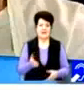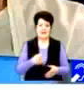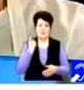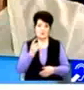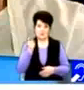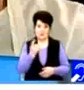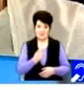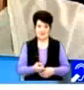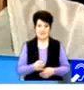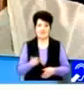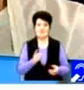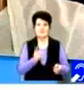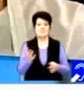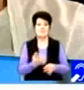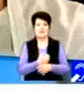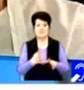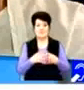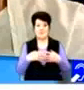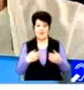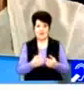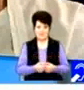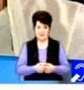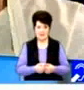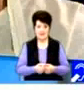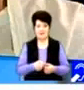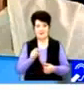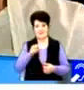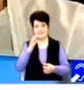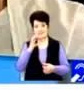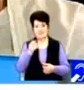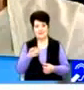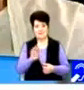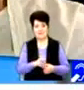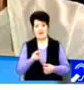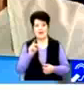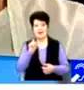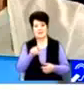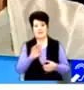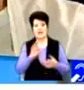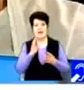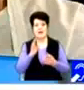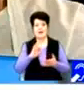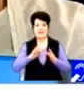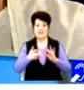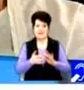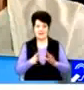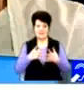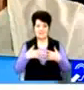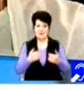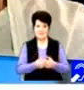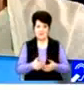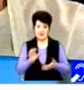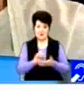gospodinele se întreabă ce să mai gătească familiei ei bine o bunicuță din Serbia a dat lovitura pe internet nu numai că le oferă famiilor foarte